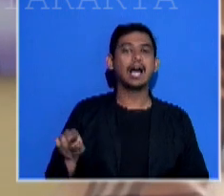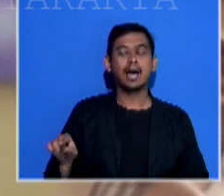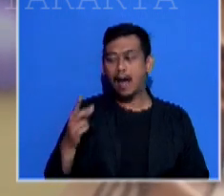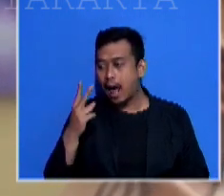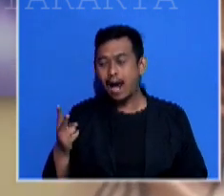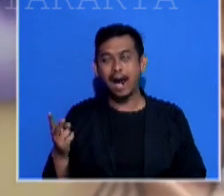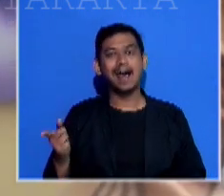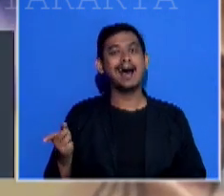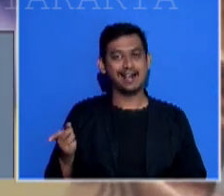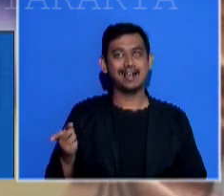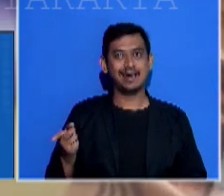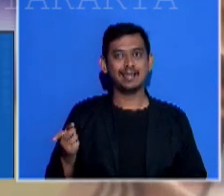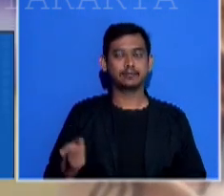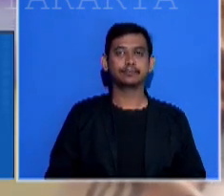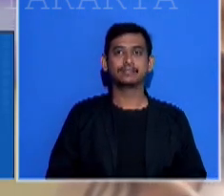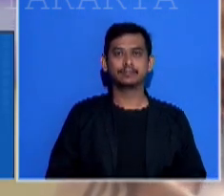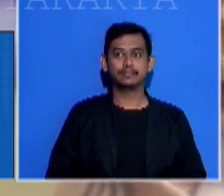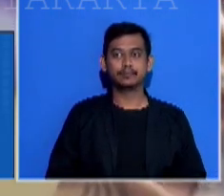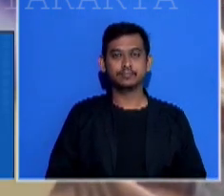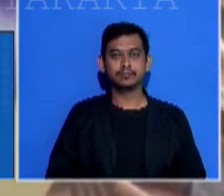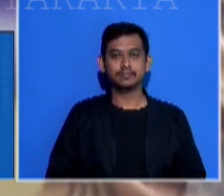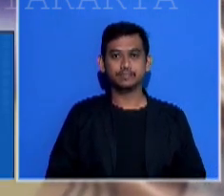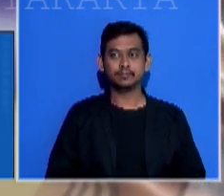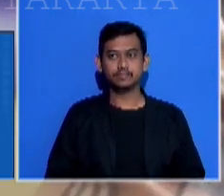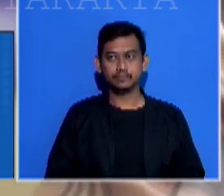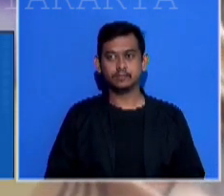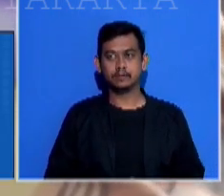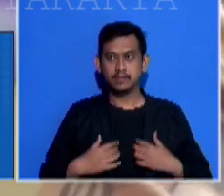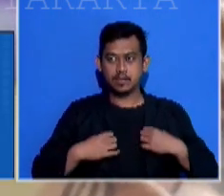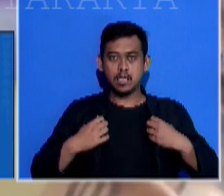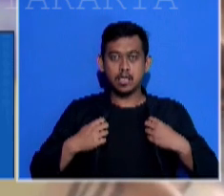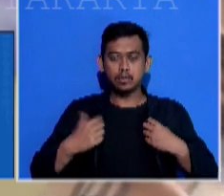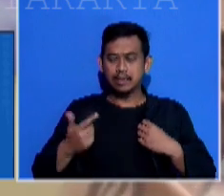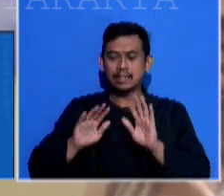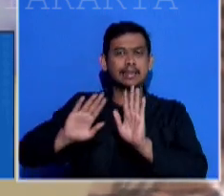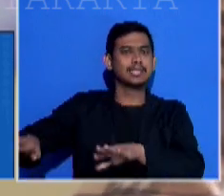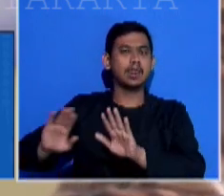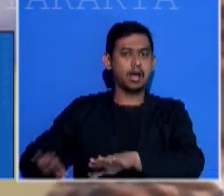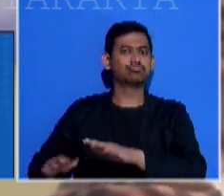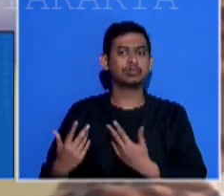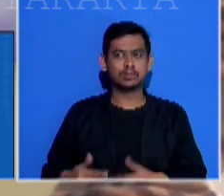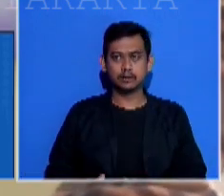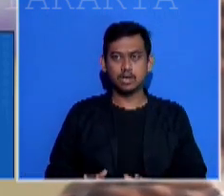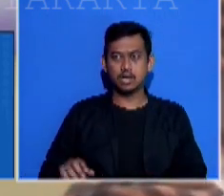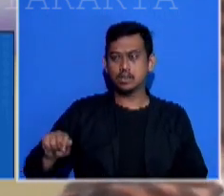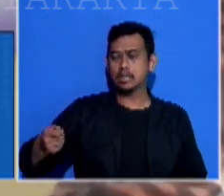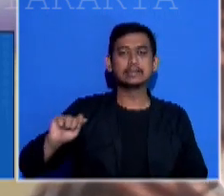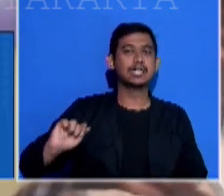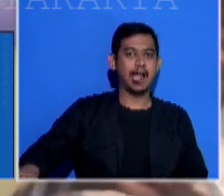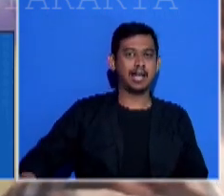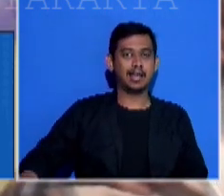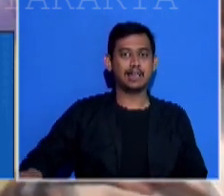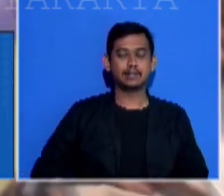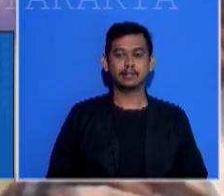Jadi setelah dia masukkan jaket, terus kunci kotaknya ditinggal, kunci motor ditinggal